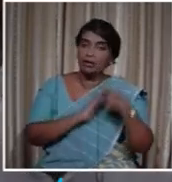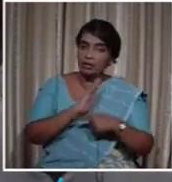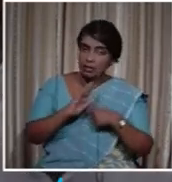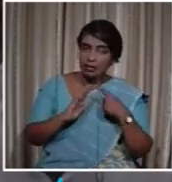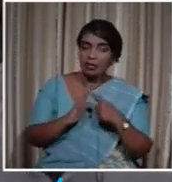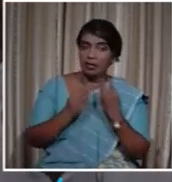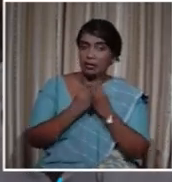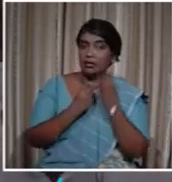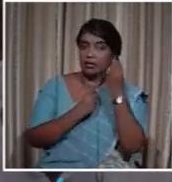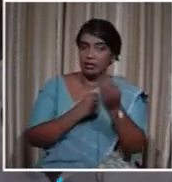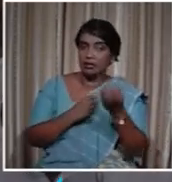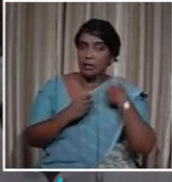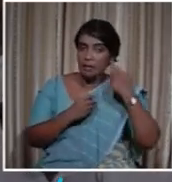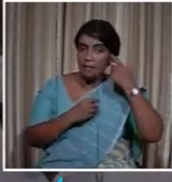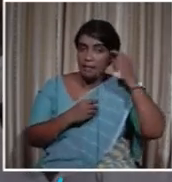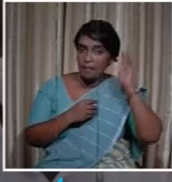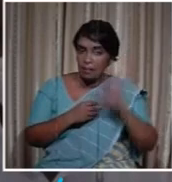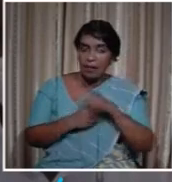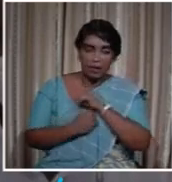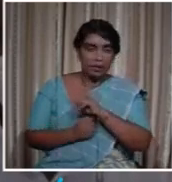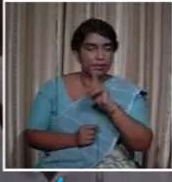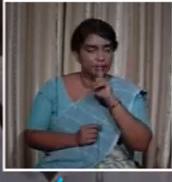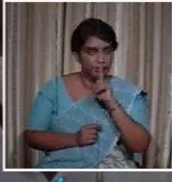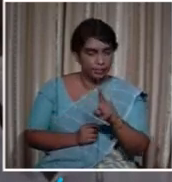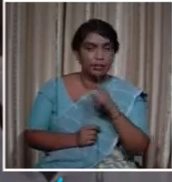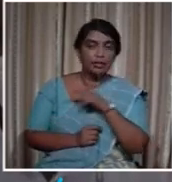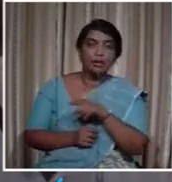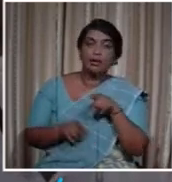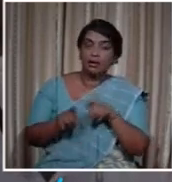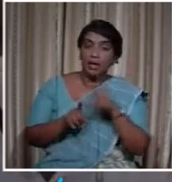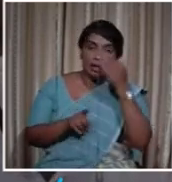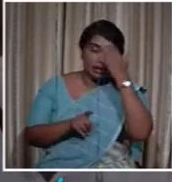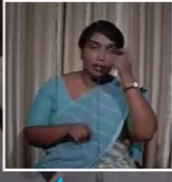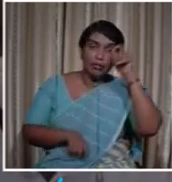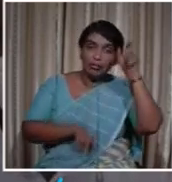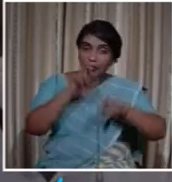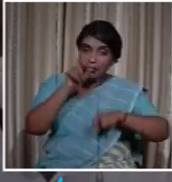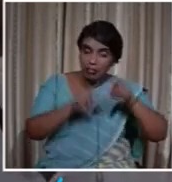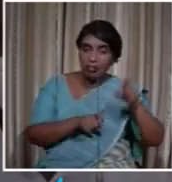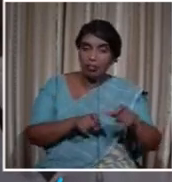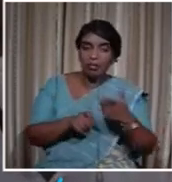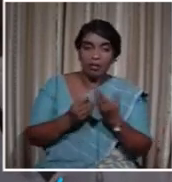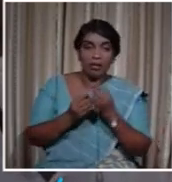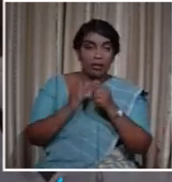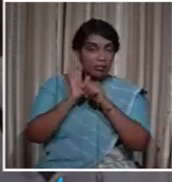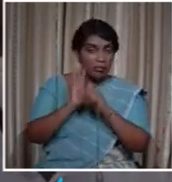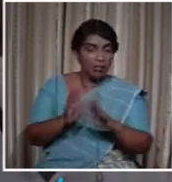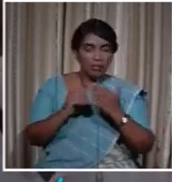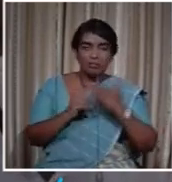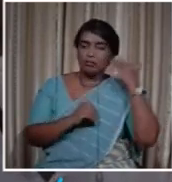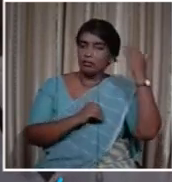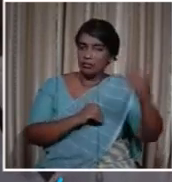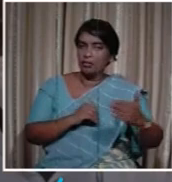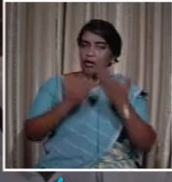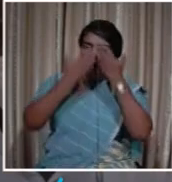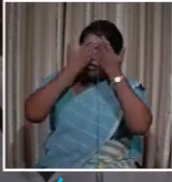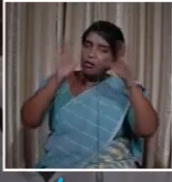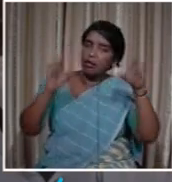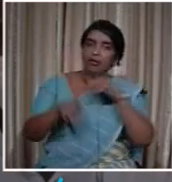இருக்கின்றார். இங்கே நடந்த பல அனர்த்தங்கள், தமிழ் மக்களுக்கு நடந்த பல அநீதிகளுக்கு அப்பால் ஒரு திறந்த மனதோடு, நல்ல